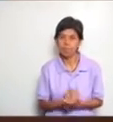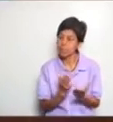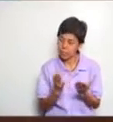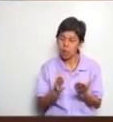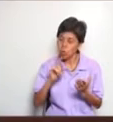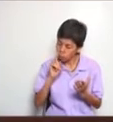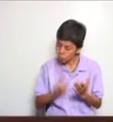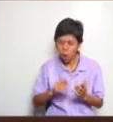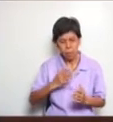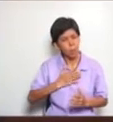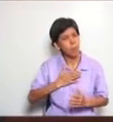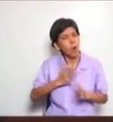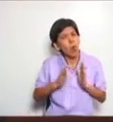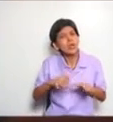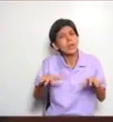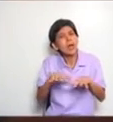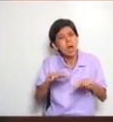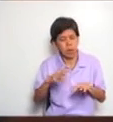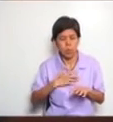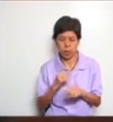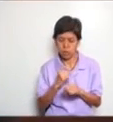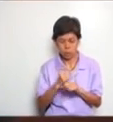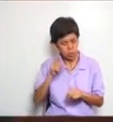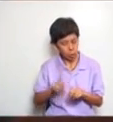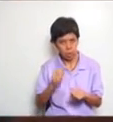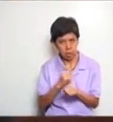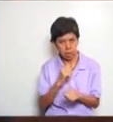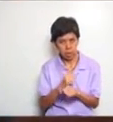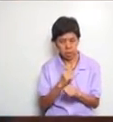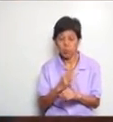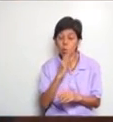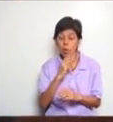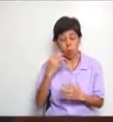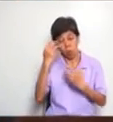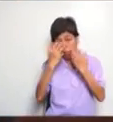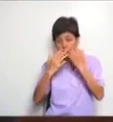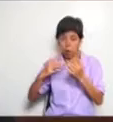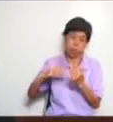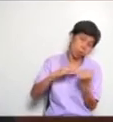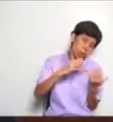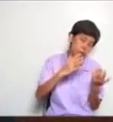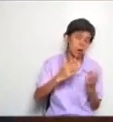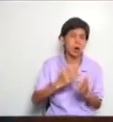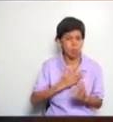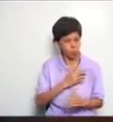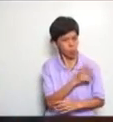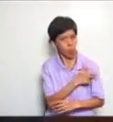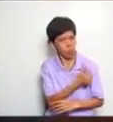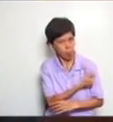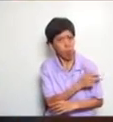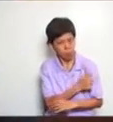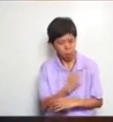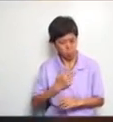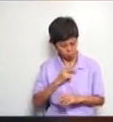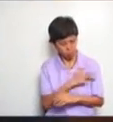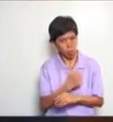แต่แค่นี้ไม่พอฮ อุตุชนอย่ผมทำใจไมได้ ถาคนรักถูกคนเมากัลดชนผมจึงเป็หมอรนรุ่